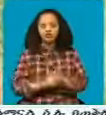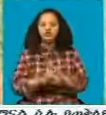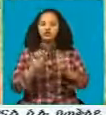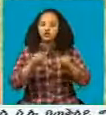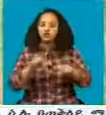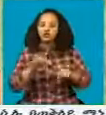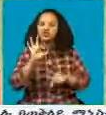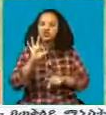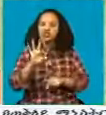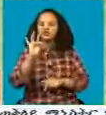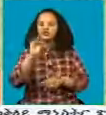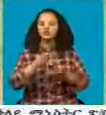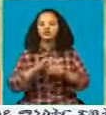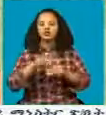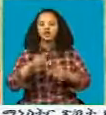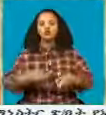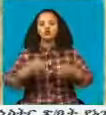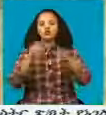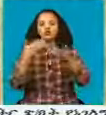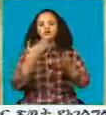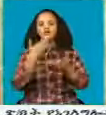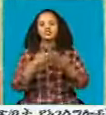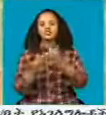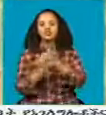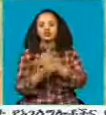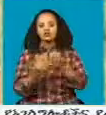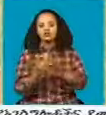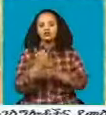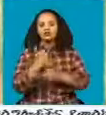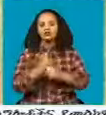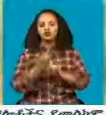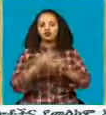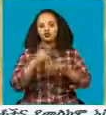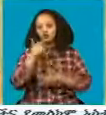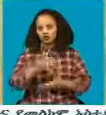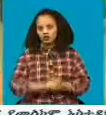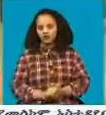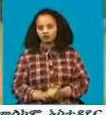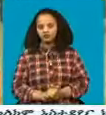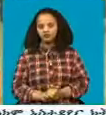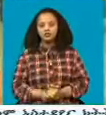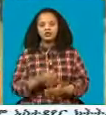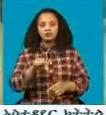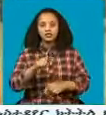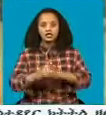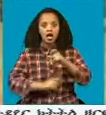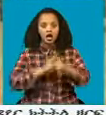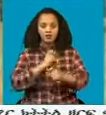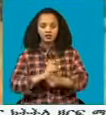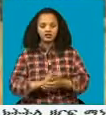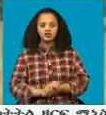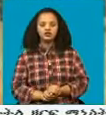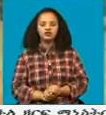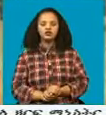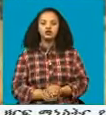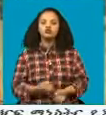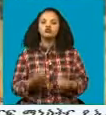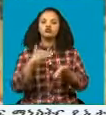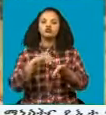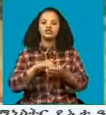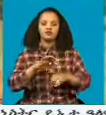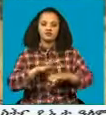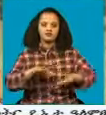ዘንድሮ ከ98,000 ኩንታል በላይ ምርጥ ዘር ለማምረት እየተሰራ መሆኑን ተናግረዋል። በዚህ ዓመት በብዙ ሺህ